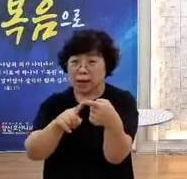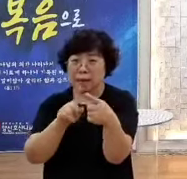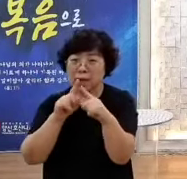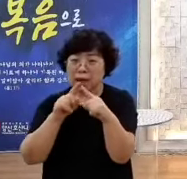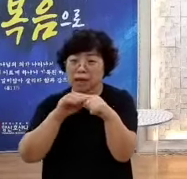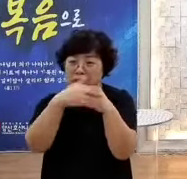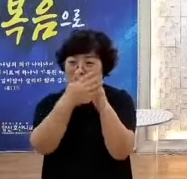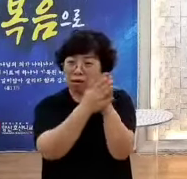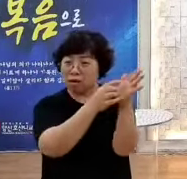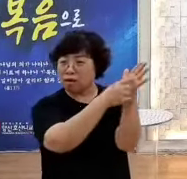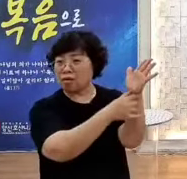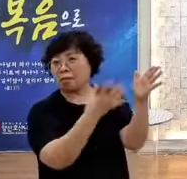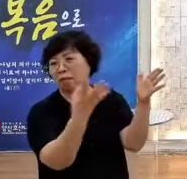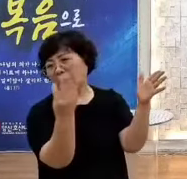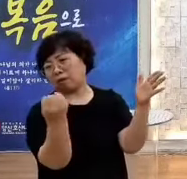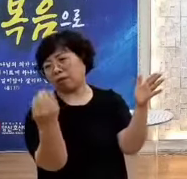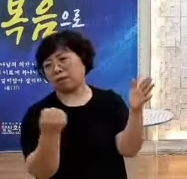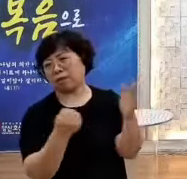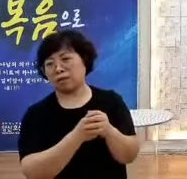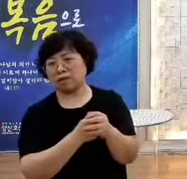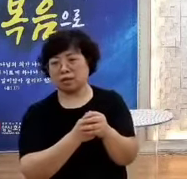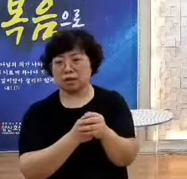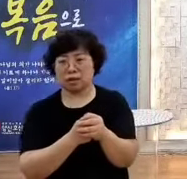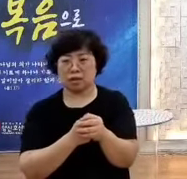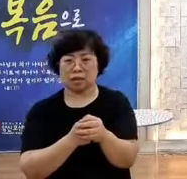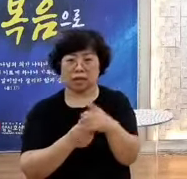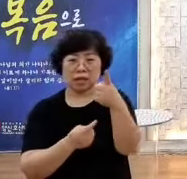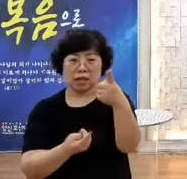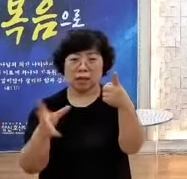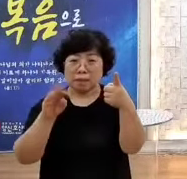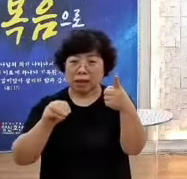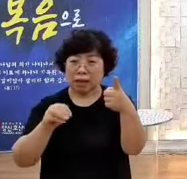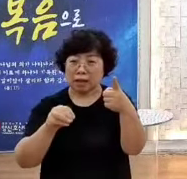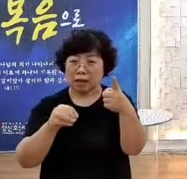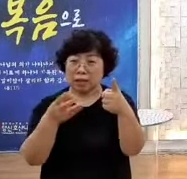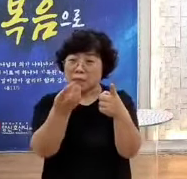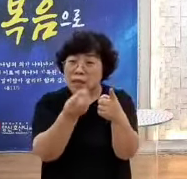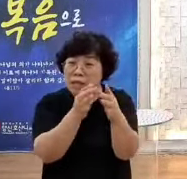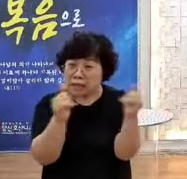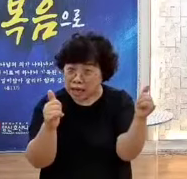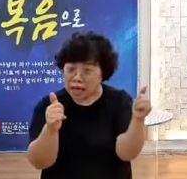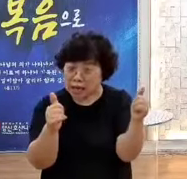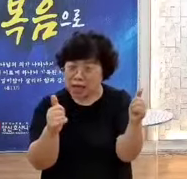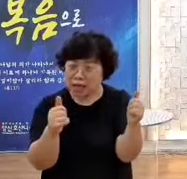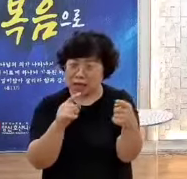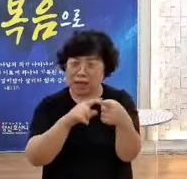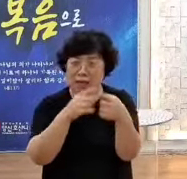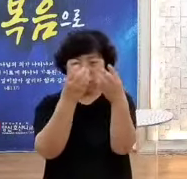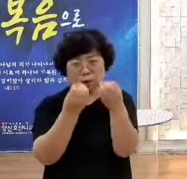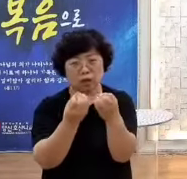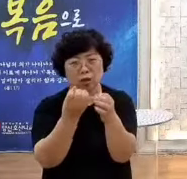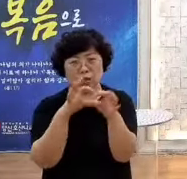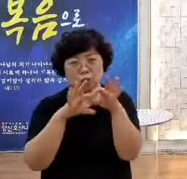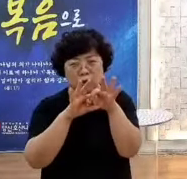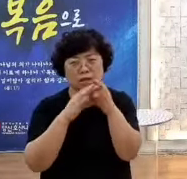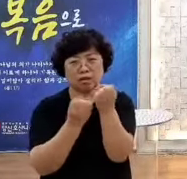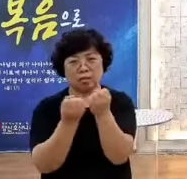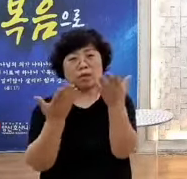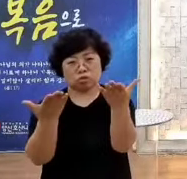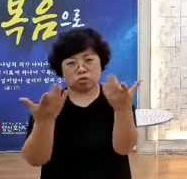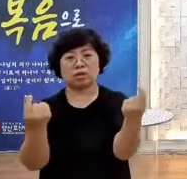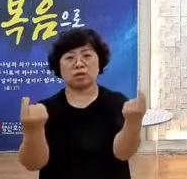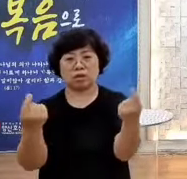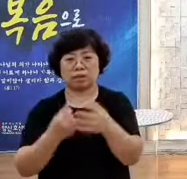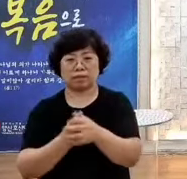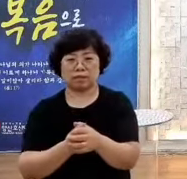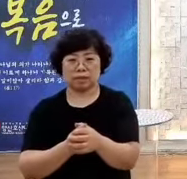해주셨잖아요. 기억하십니까? 1만 달란트 빚진 자의 얘기를 예수님 복음서에서 하고 있어요. 한번 잘 생각해